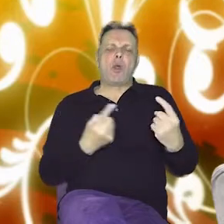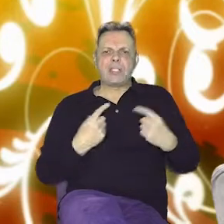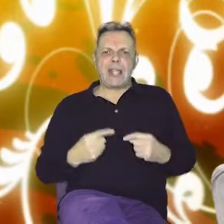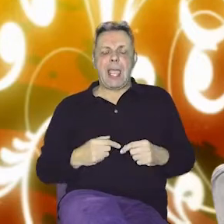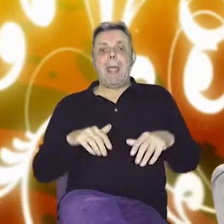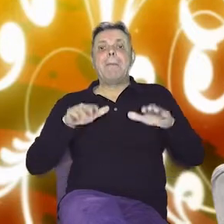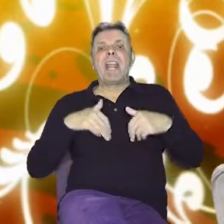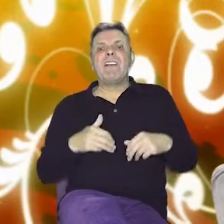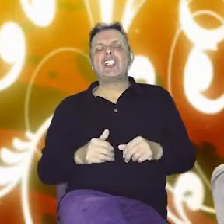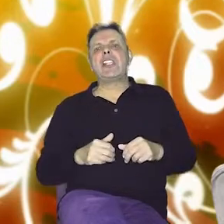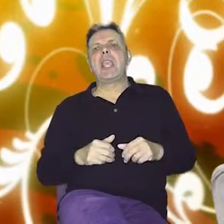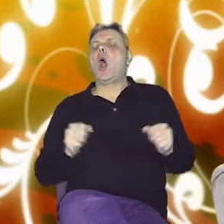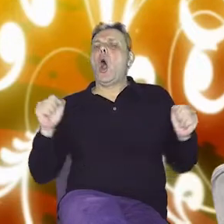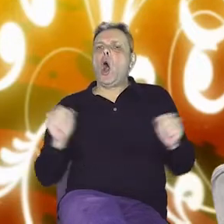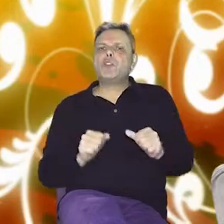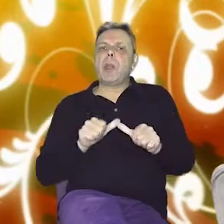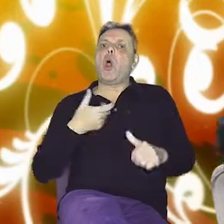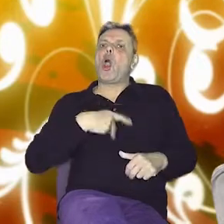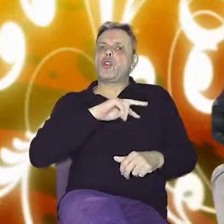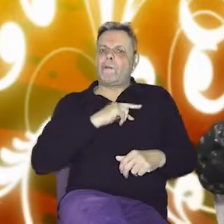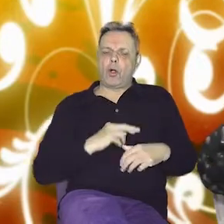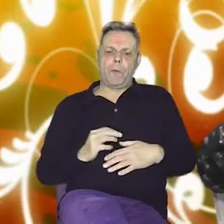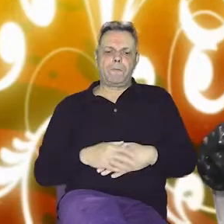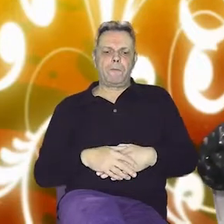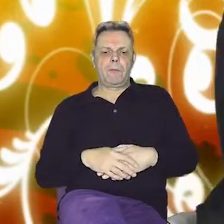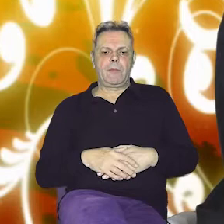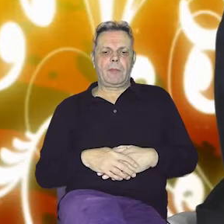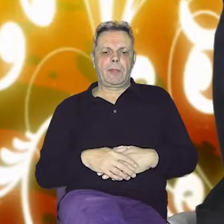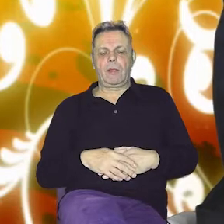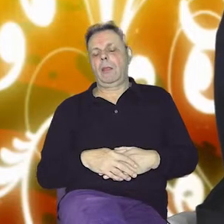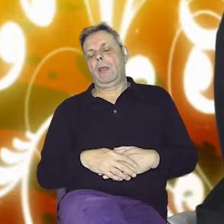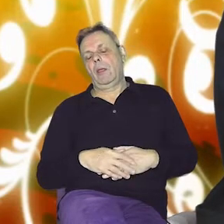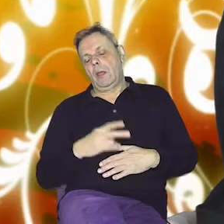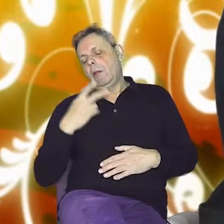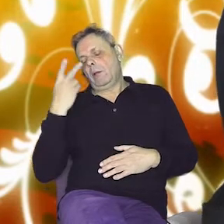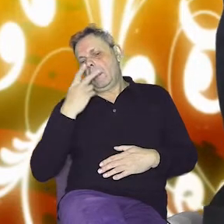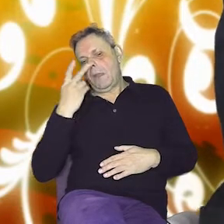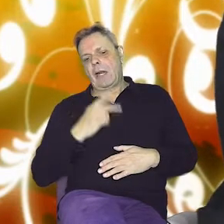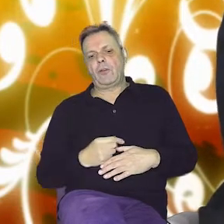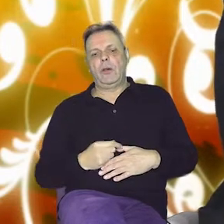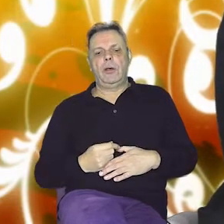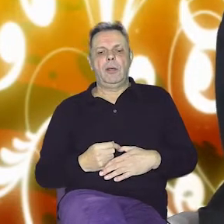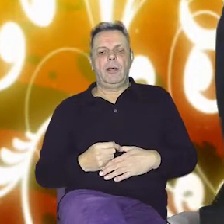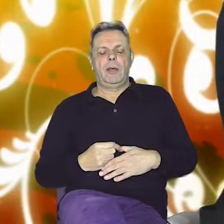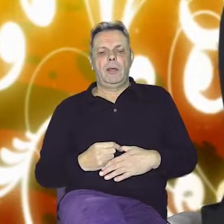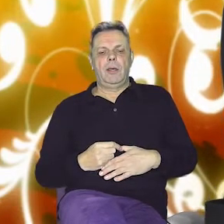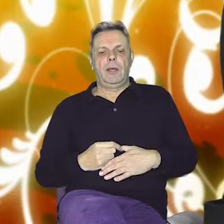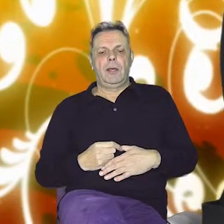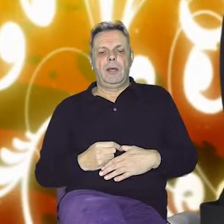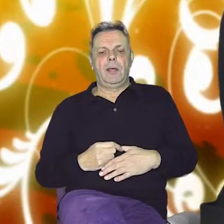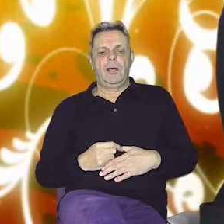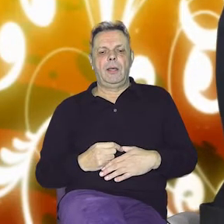stanje, prihvaćati ozbiljno i odgovorno. Naravno. Jel bi vi to da, mislim, meni